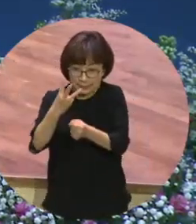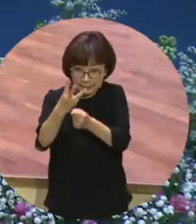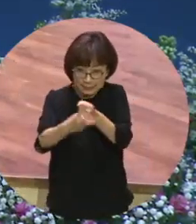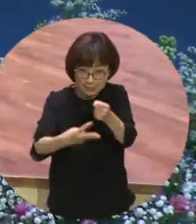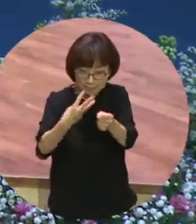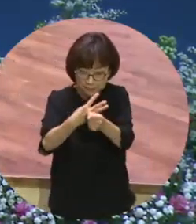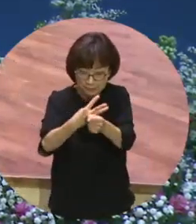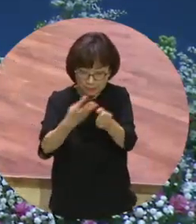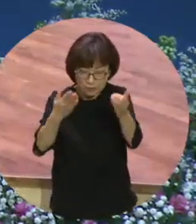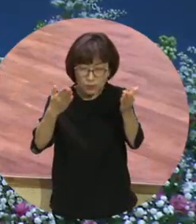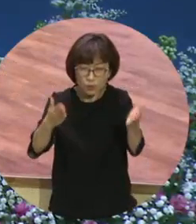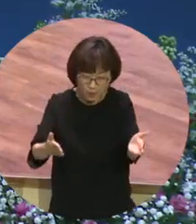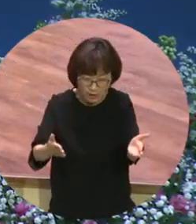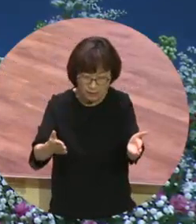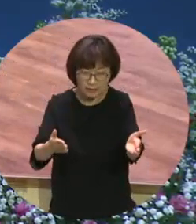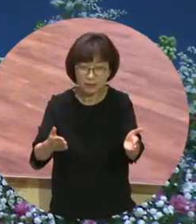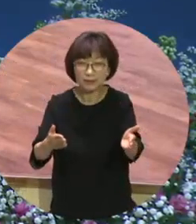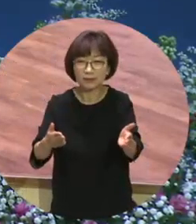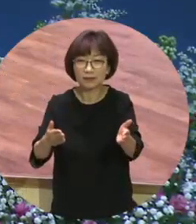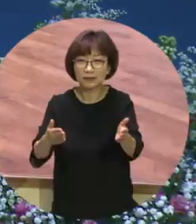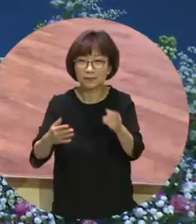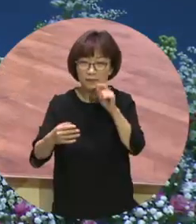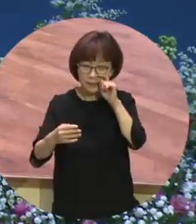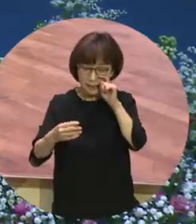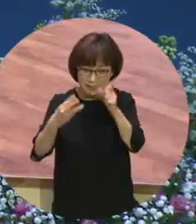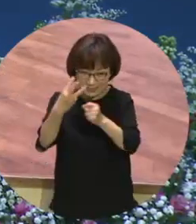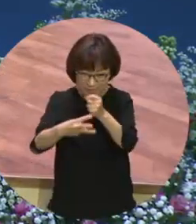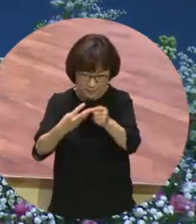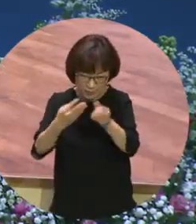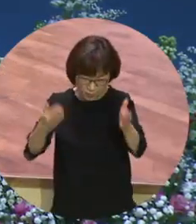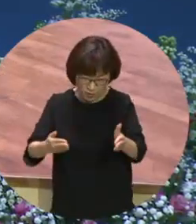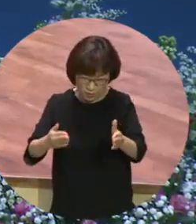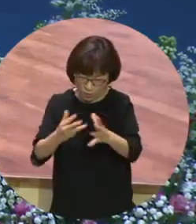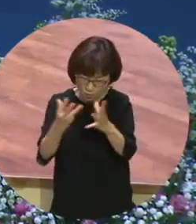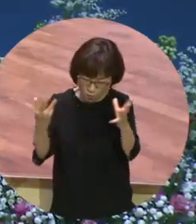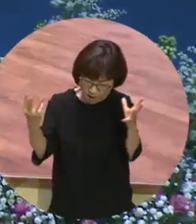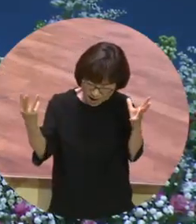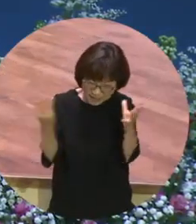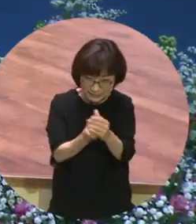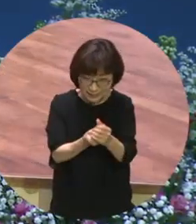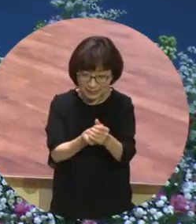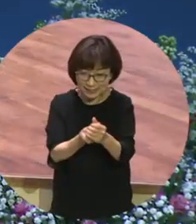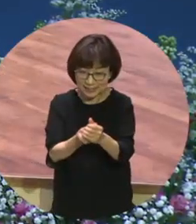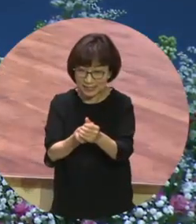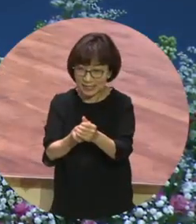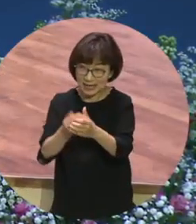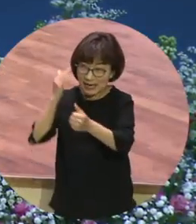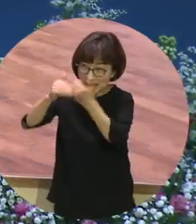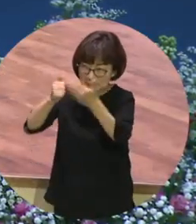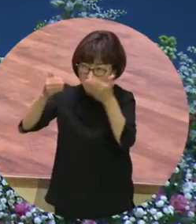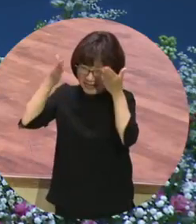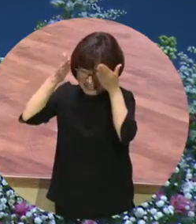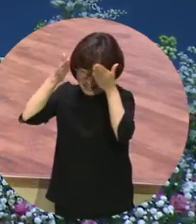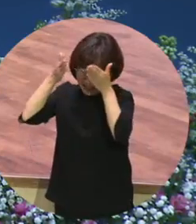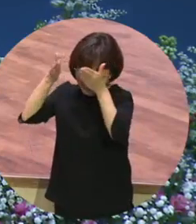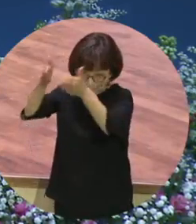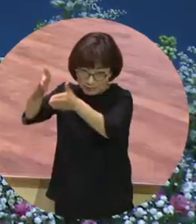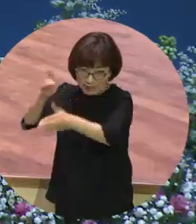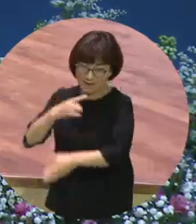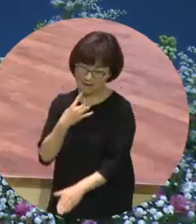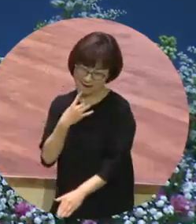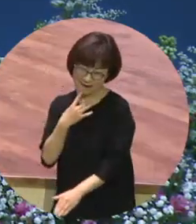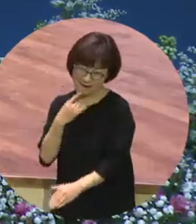앞에서 정말로 성경을 믿어봐라. 부자 안 되면 내가 책임져 줄게 이러더라고. 나 그 소리를 못하겠어. 나